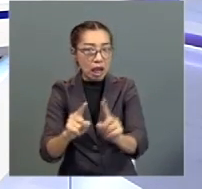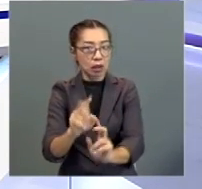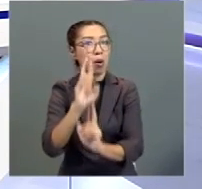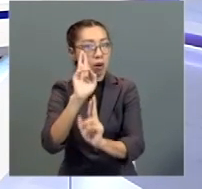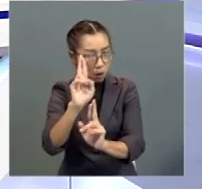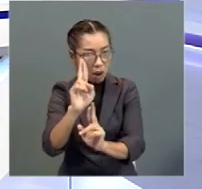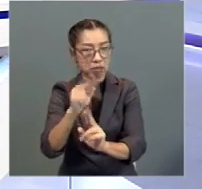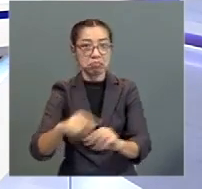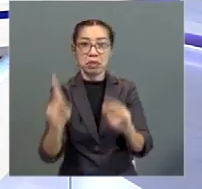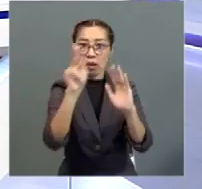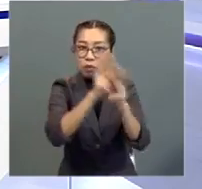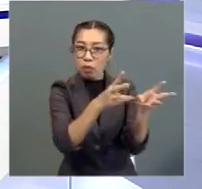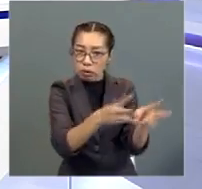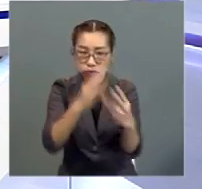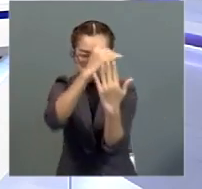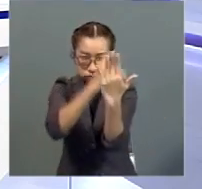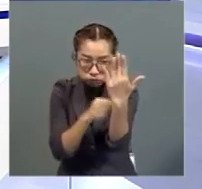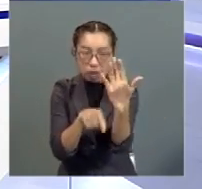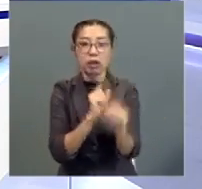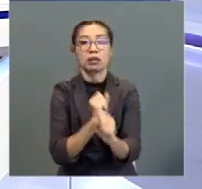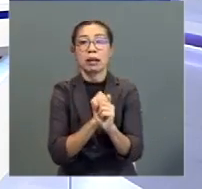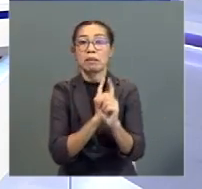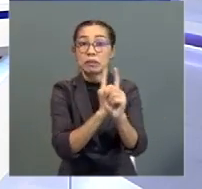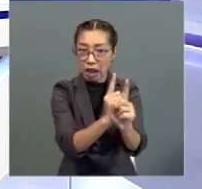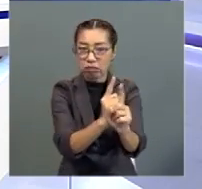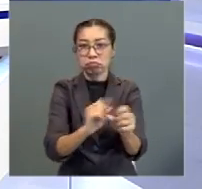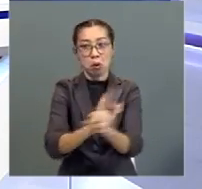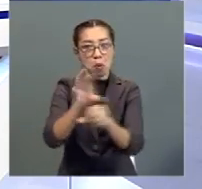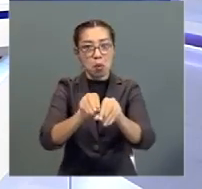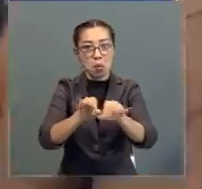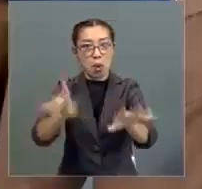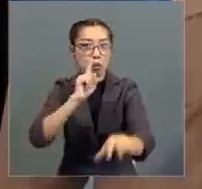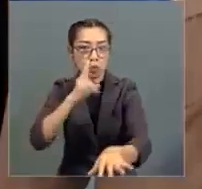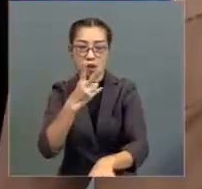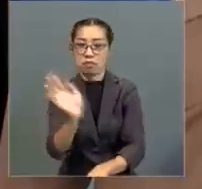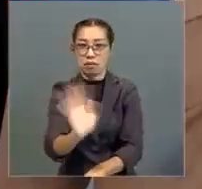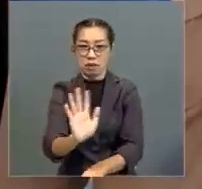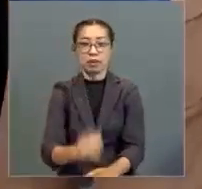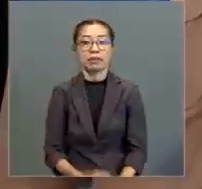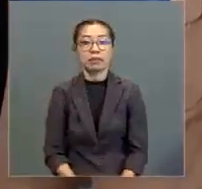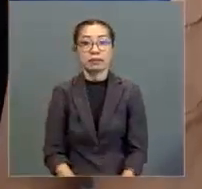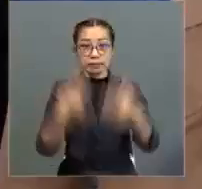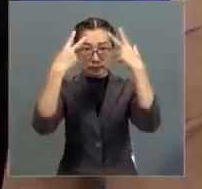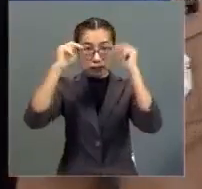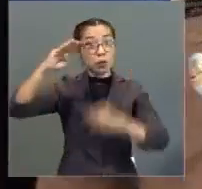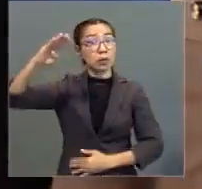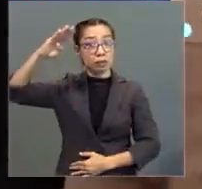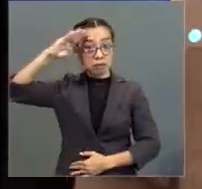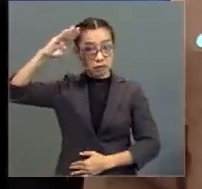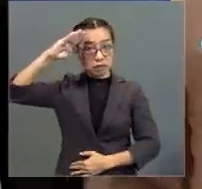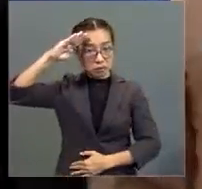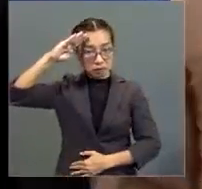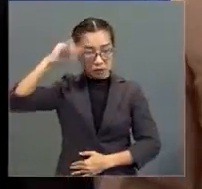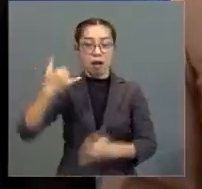ฏิบัติการตามมาตรการในการป้องกันอย่างเคร่งครัดเพื่อไม่ให้เกิดการแพร่ระบาดกลับมาอีกครั้งโดยพลเอกประยุทธ์จันทร์โอชานายกรัฐ